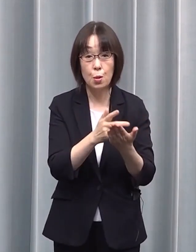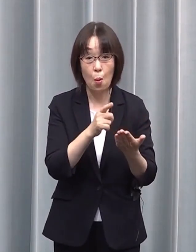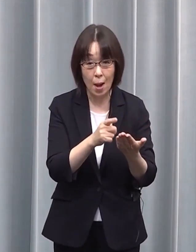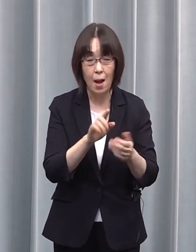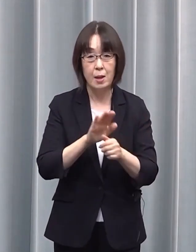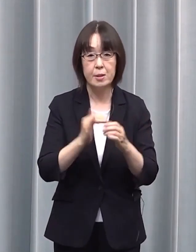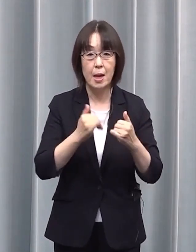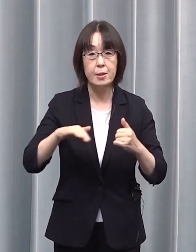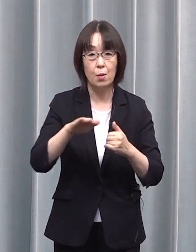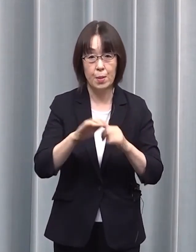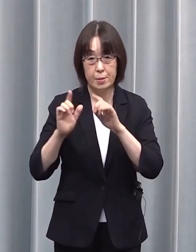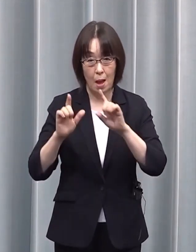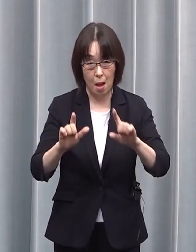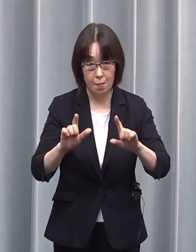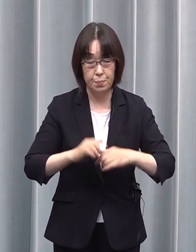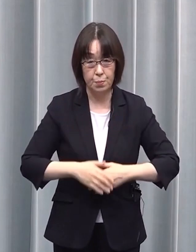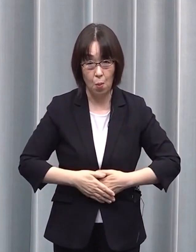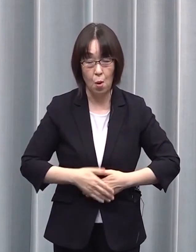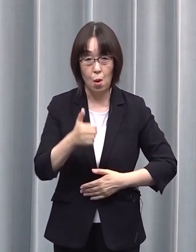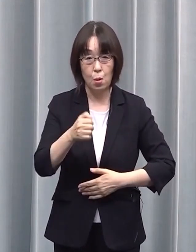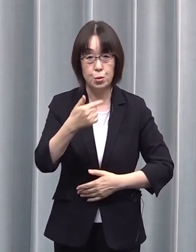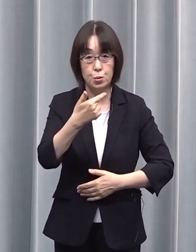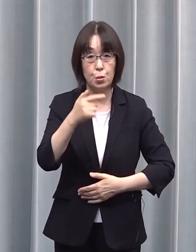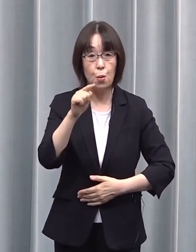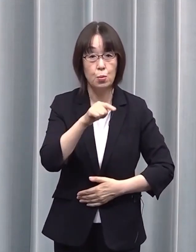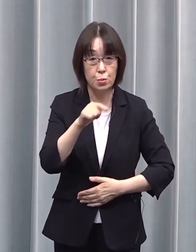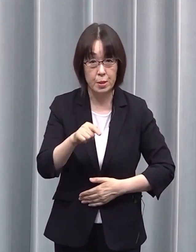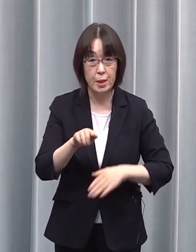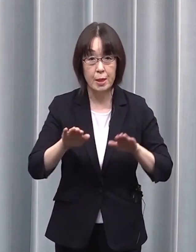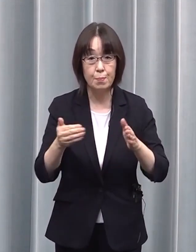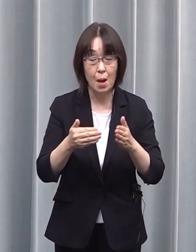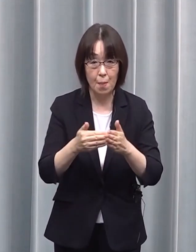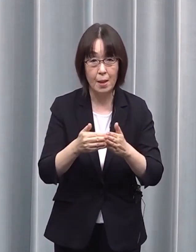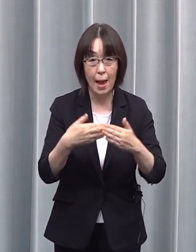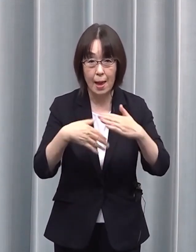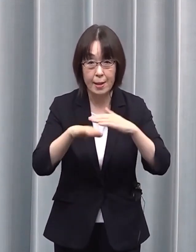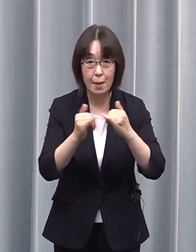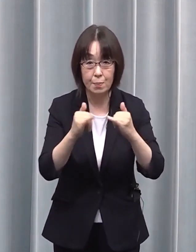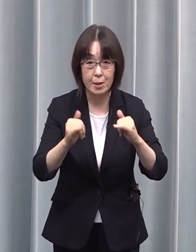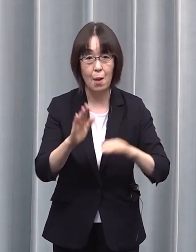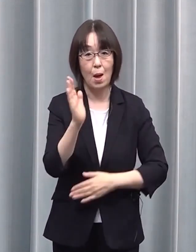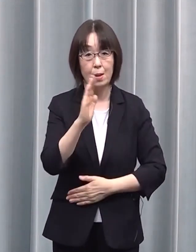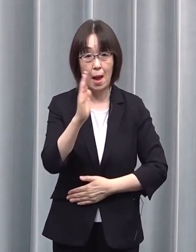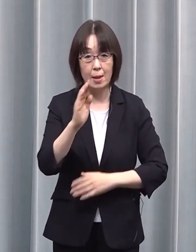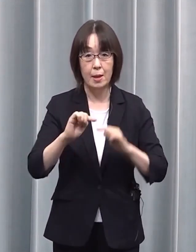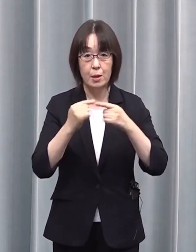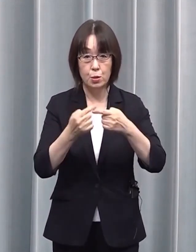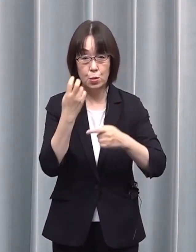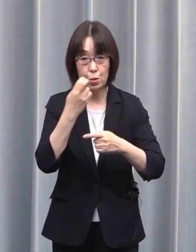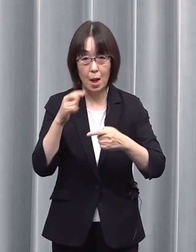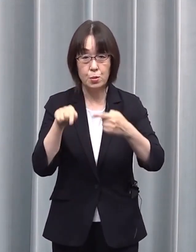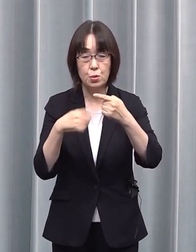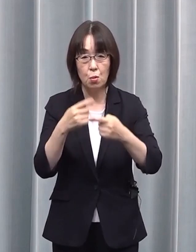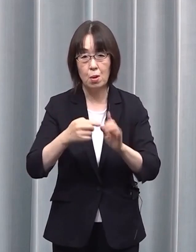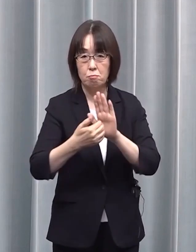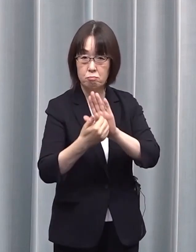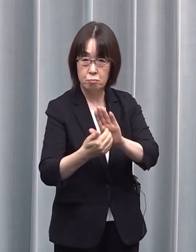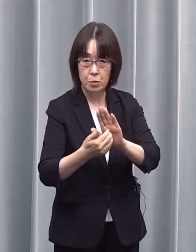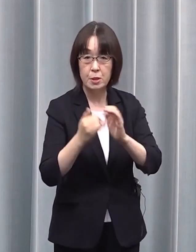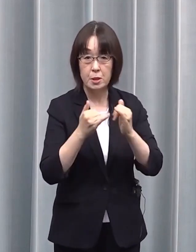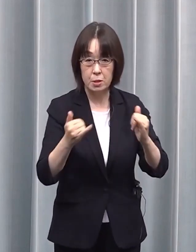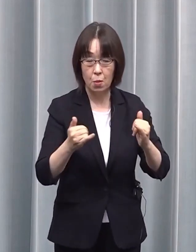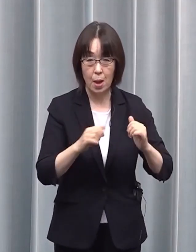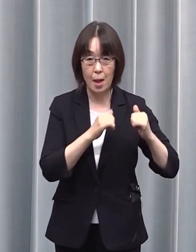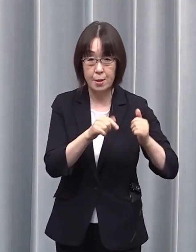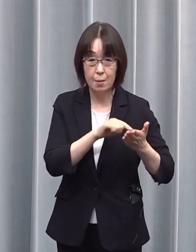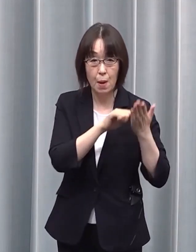されました。つまり56人の方、今まで難民ではないと入管庁が拒否していた人たちが実際裁判を行